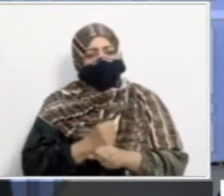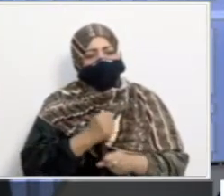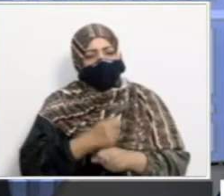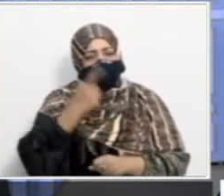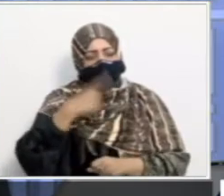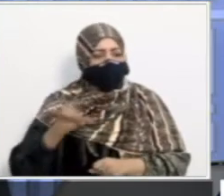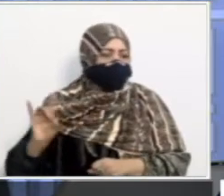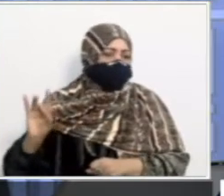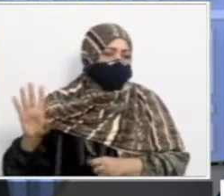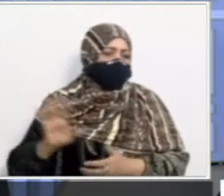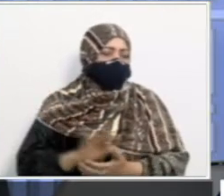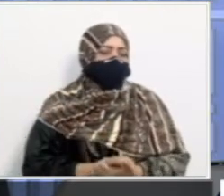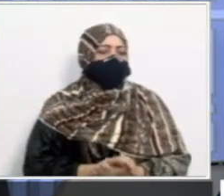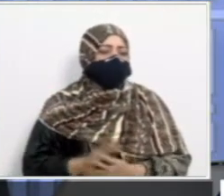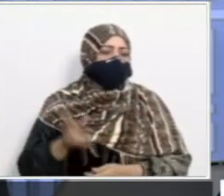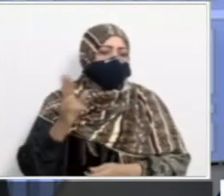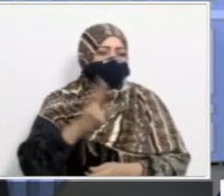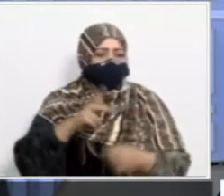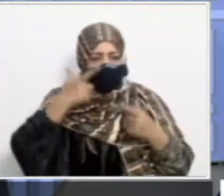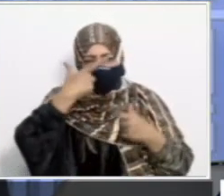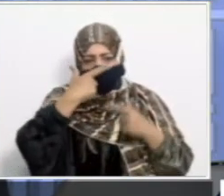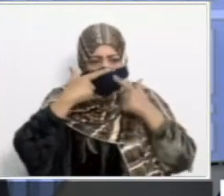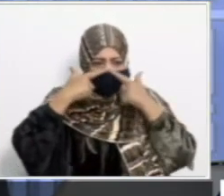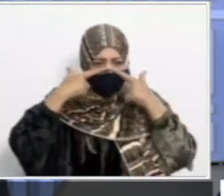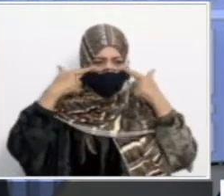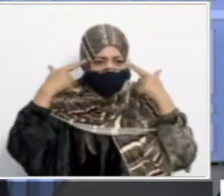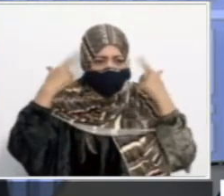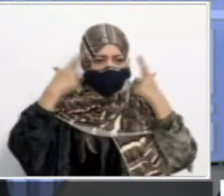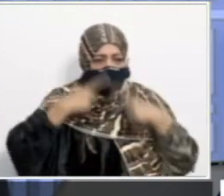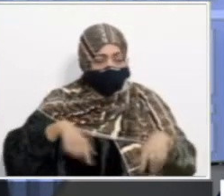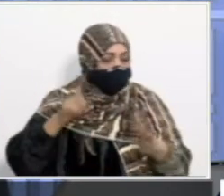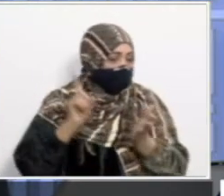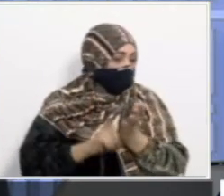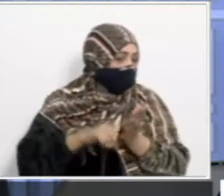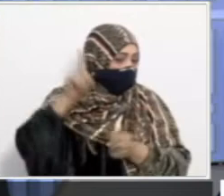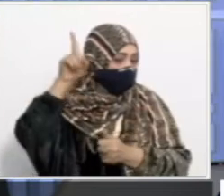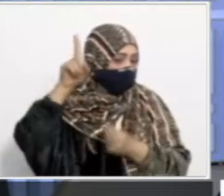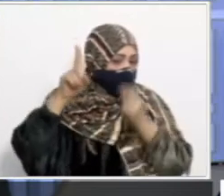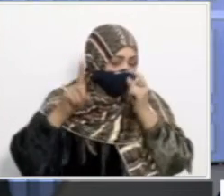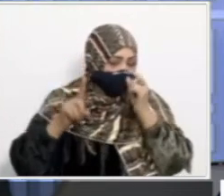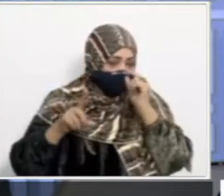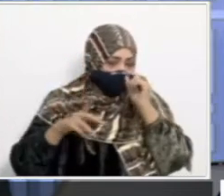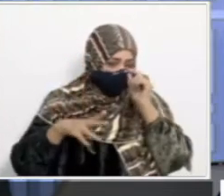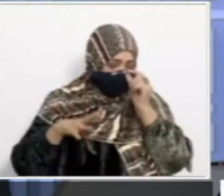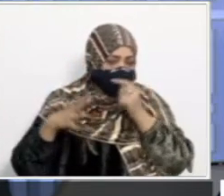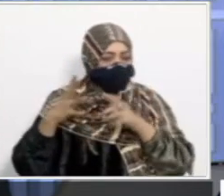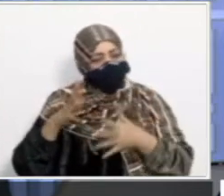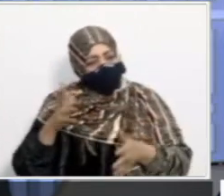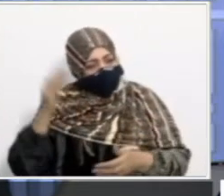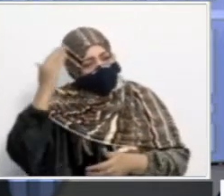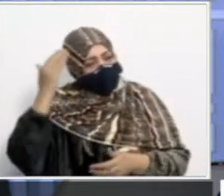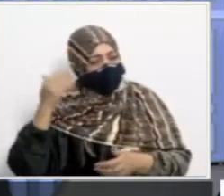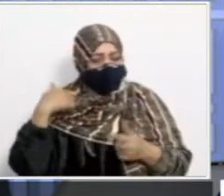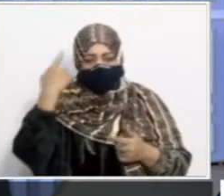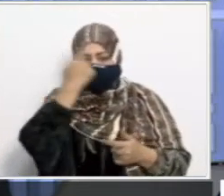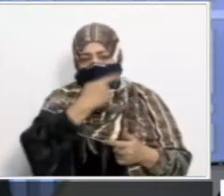تقصد غطاء الوجه هل هو فرض؟ لا، ليس فرضا، وإنما المرأة يجب عليها أن تستر جميع جسدها، هذا الفرض،